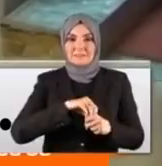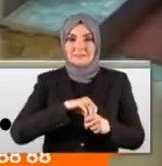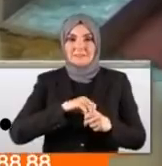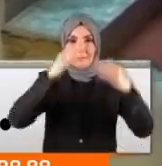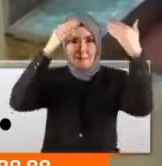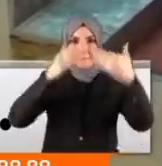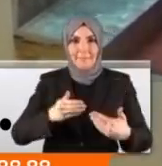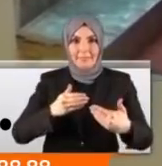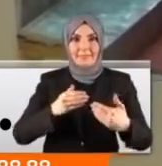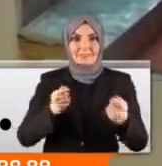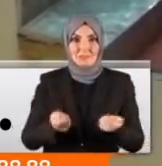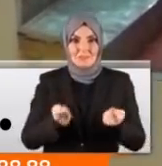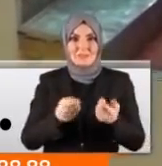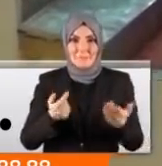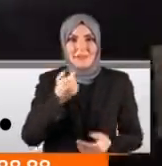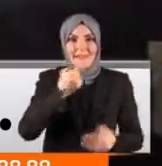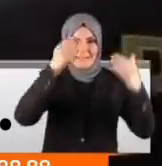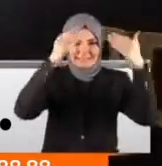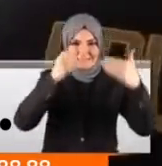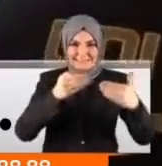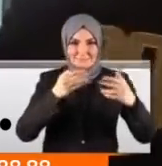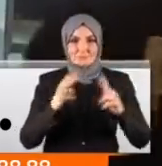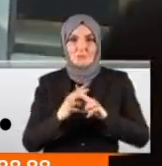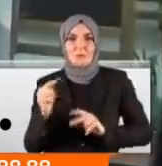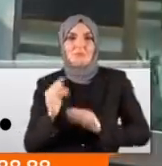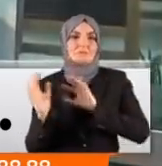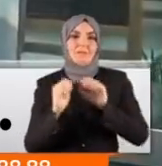çalıştı ama yarısına gelmeden polislere yakalandı